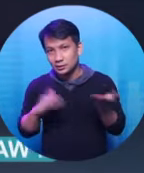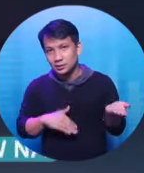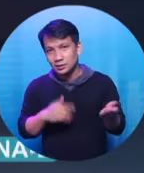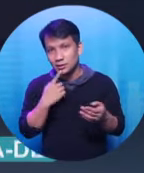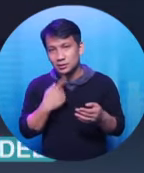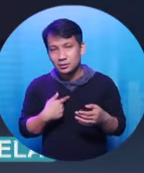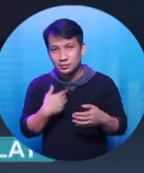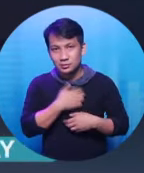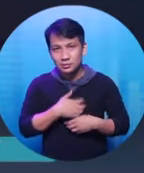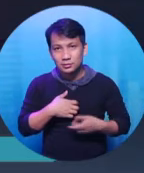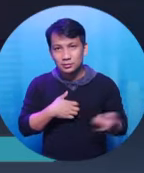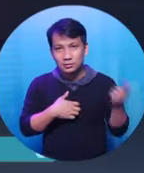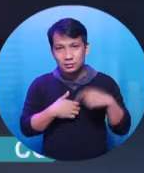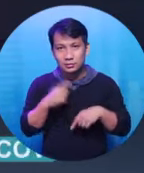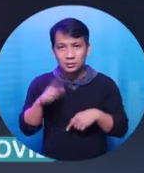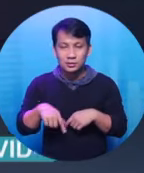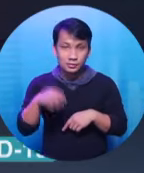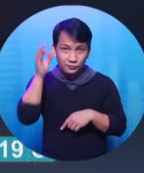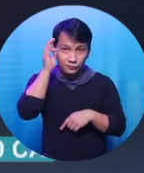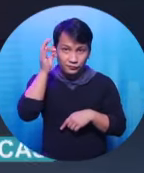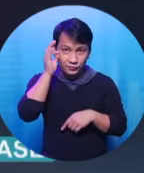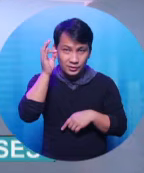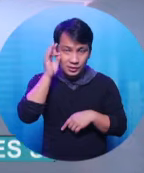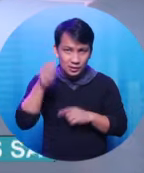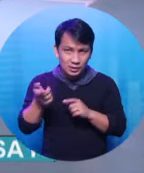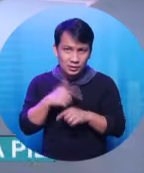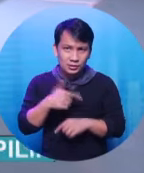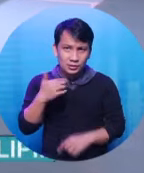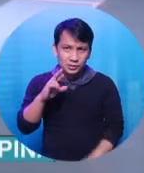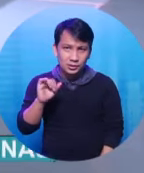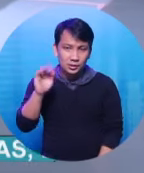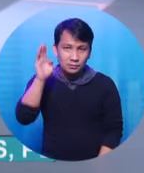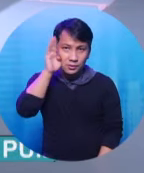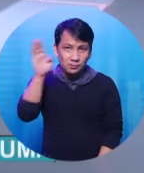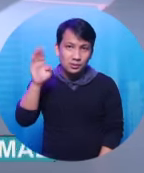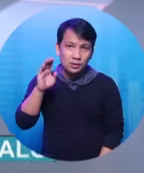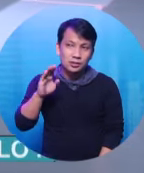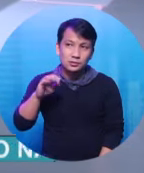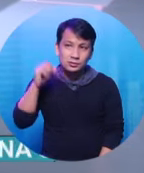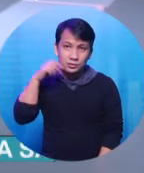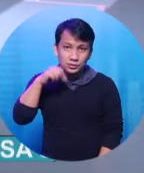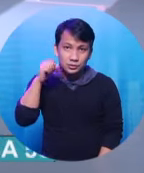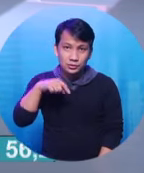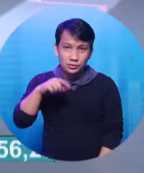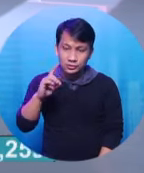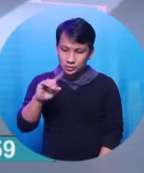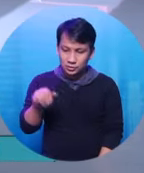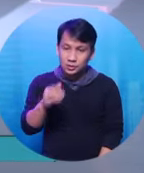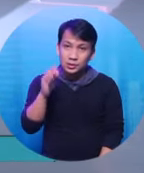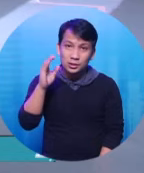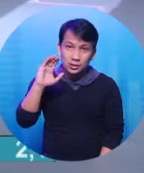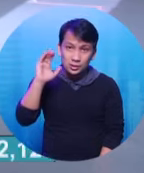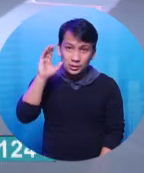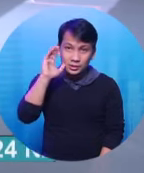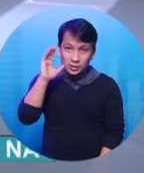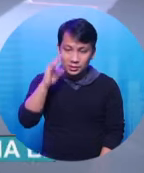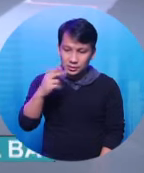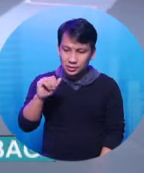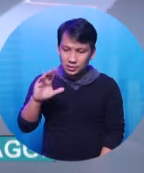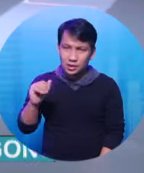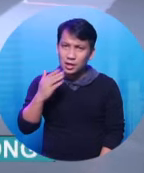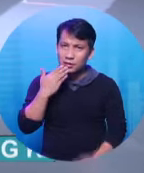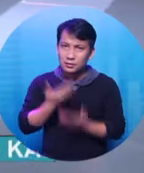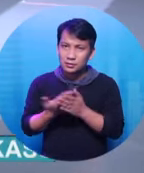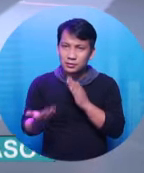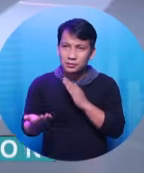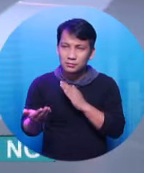Makausap natin si Sir Fitz Gerald Balba, kapatid ni DJ Chacha mula Tondo, Maynila. Sir Fitz,